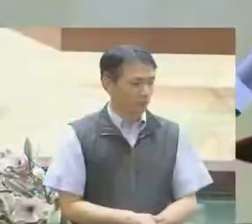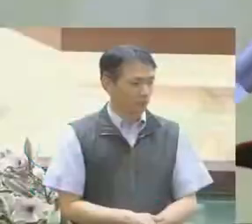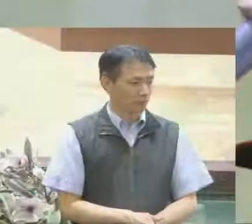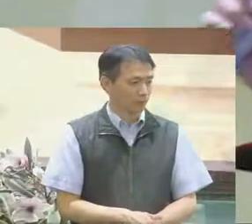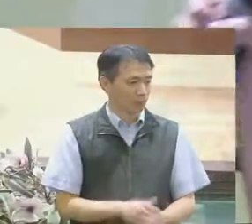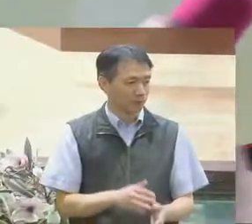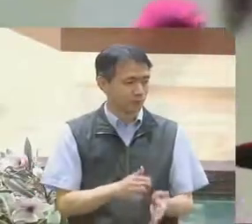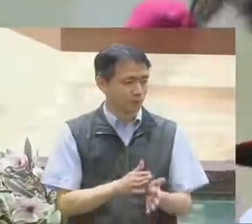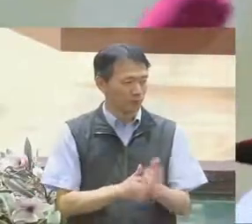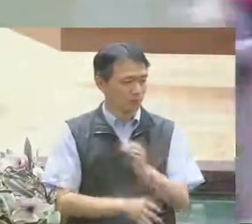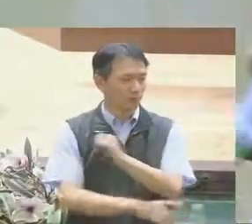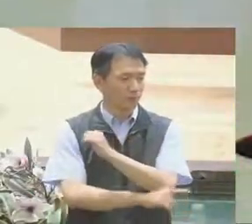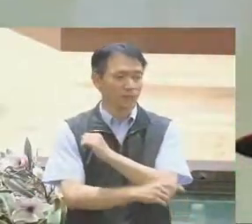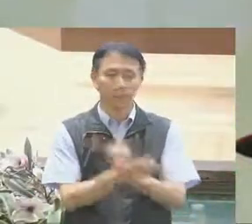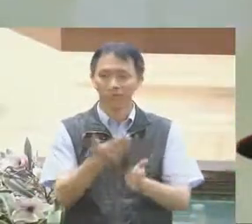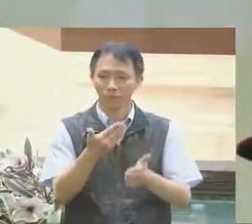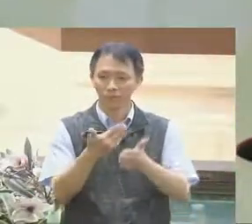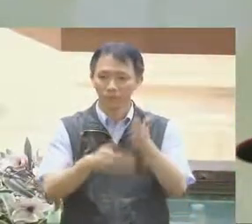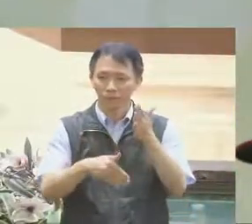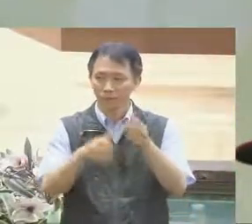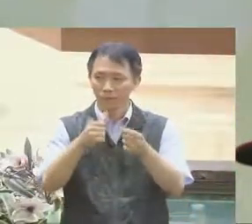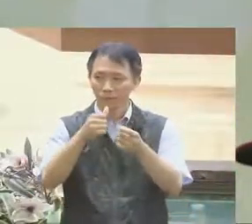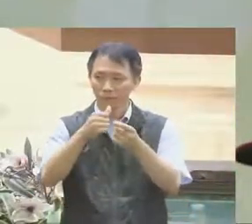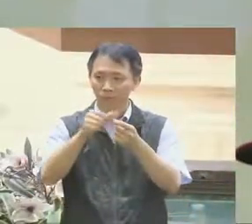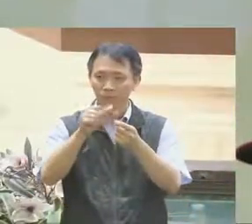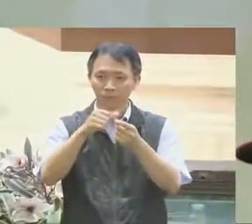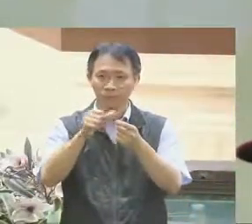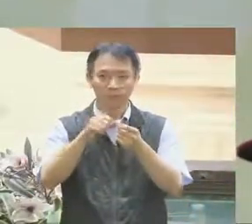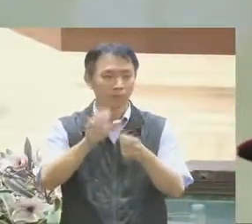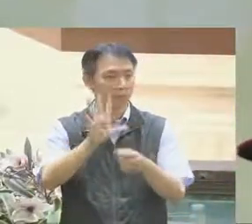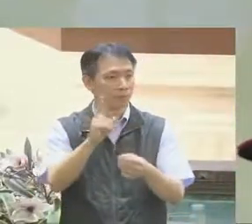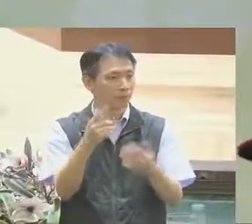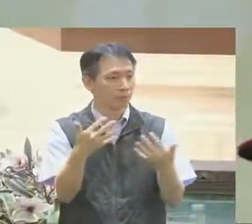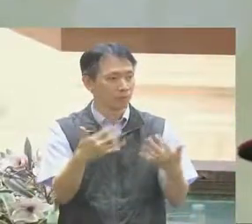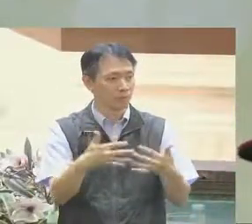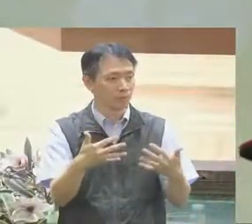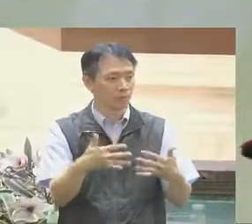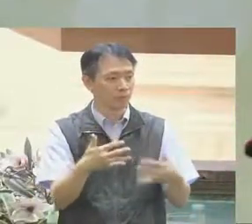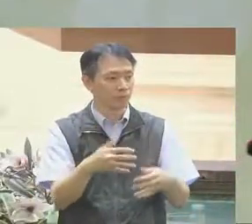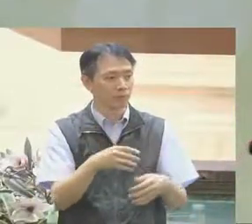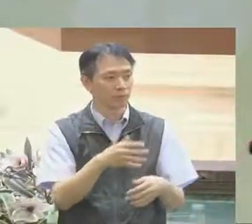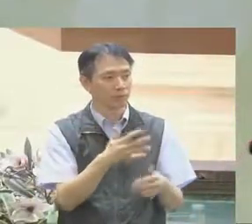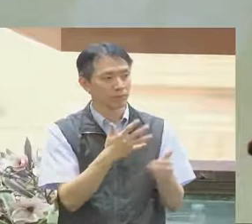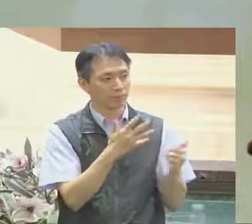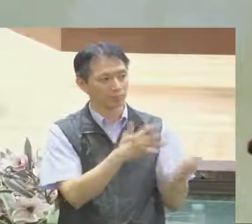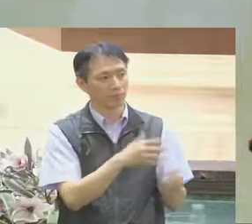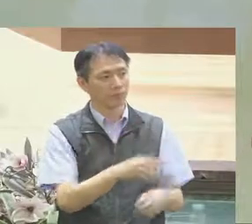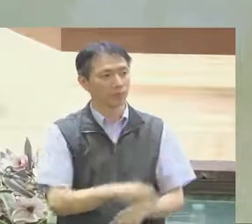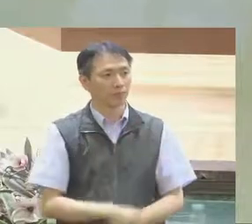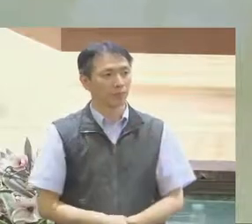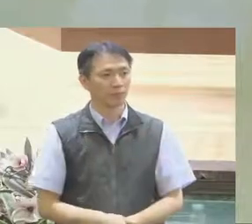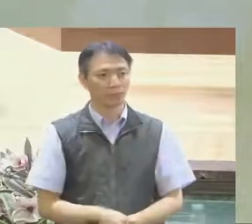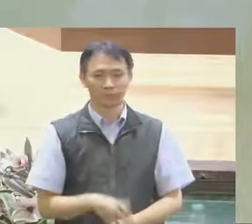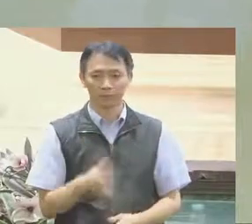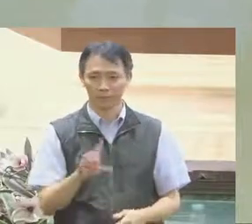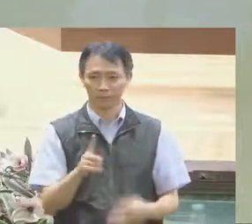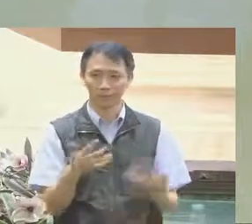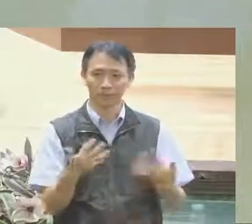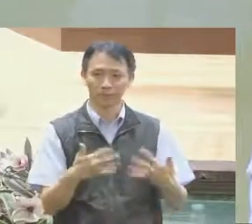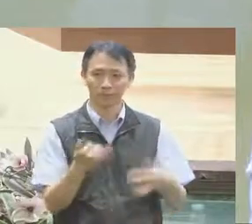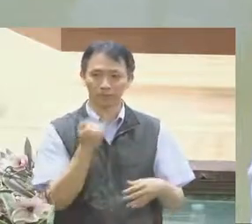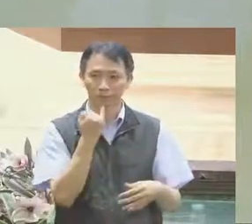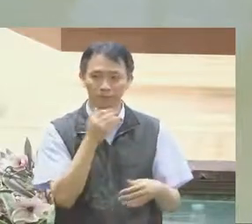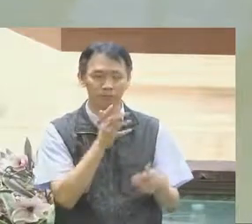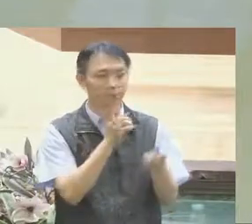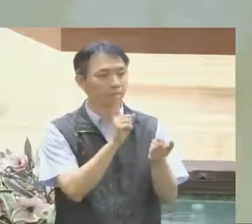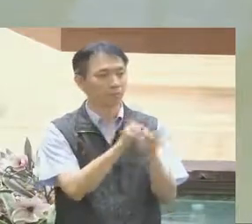好，那我们其实还剩最后大概五分钟，其实有一个问题虽然没有在最 top， 但是我觉得这个问题可以对 Jason